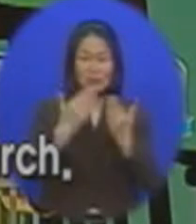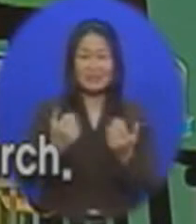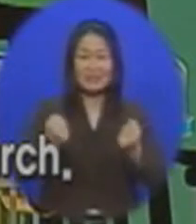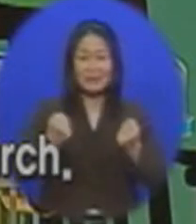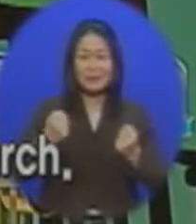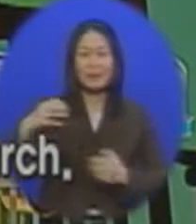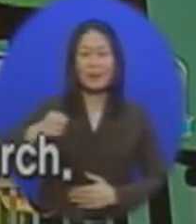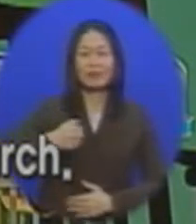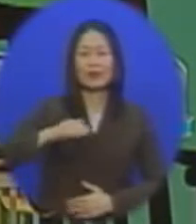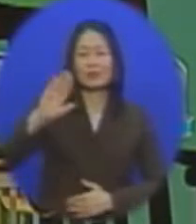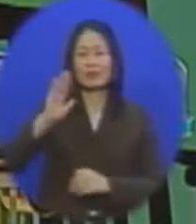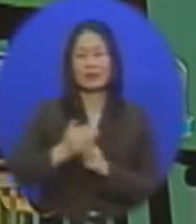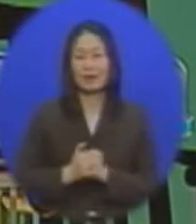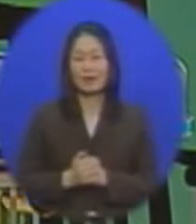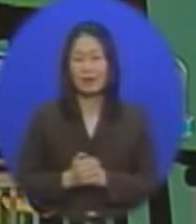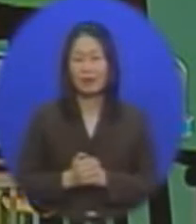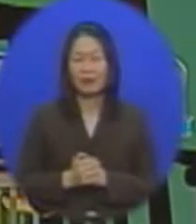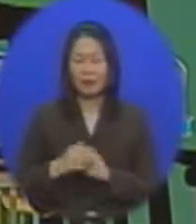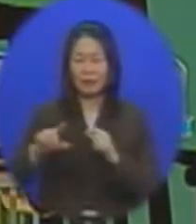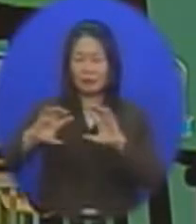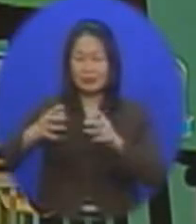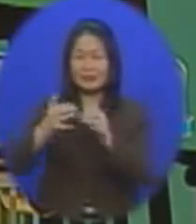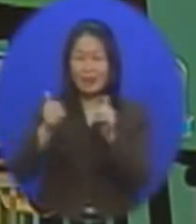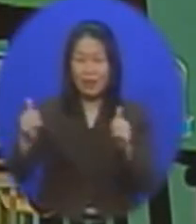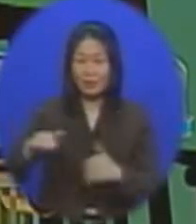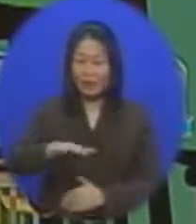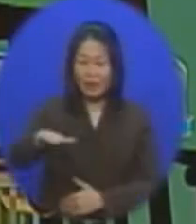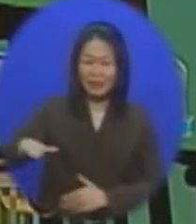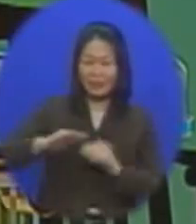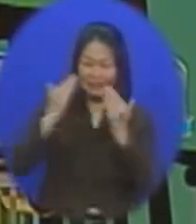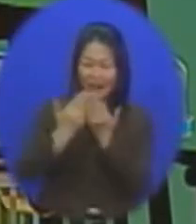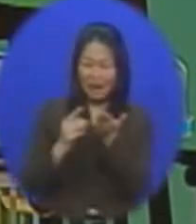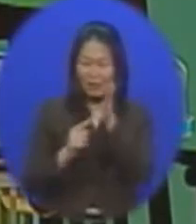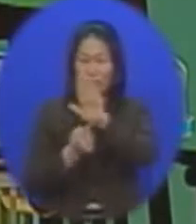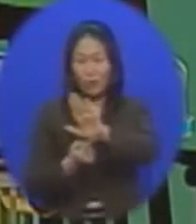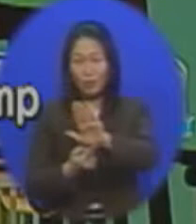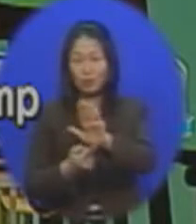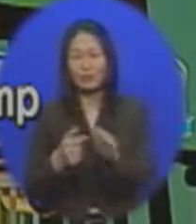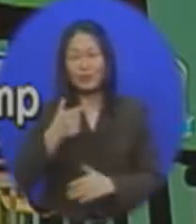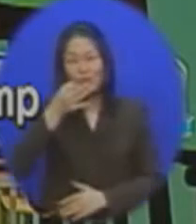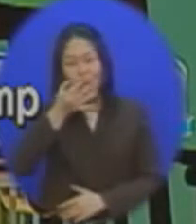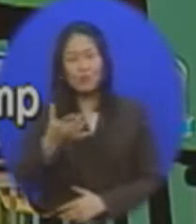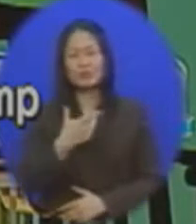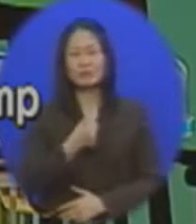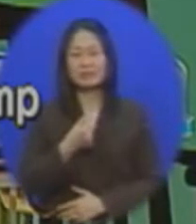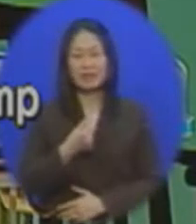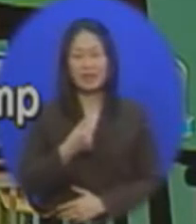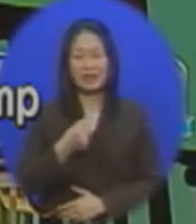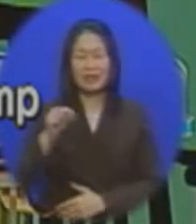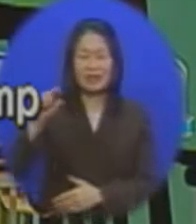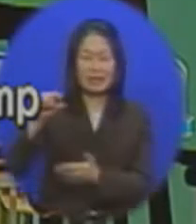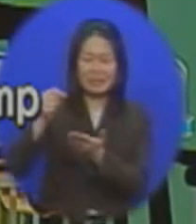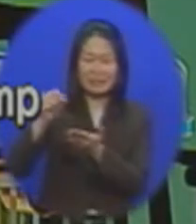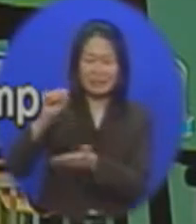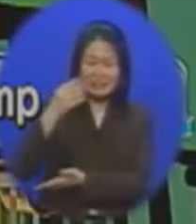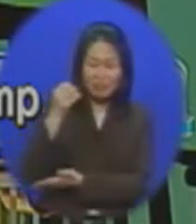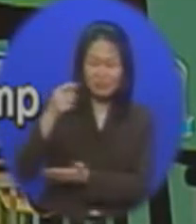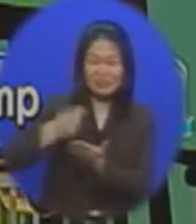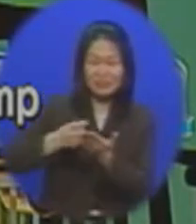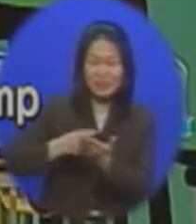가요 세상 사람들에 의해 다 보여주고 싶어요 신문기자 방송기자